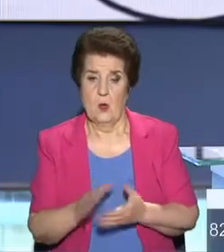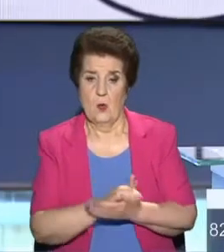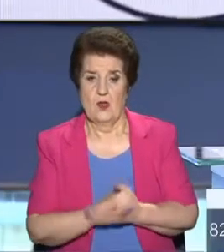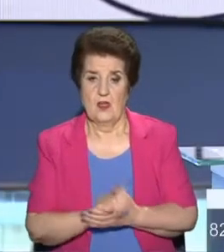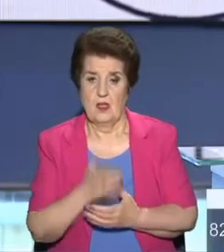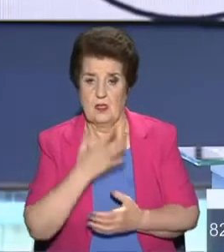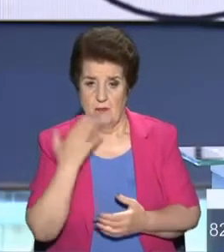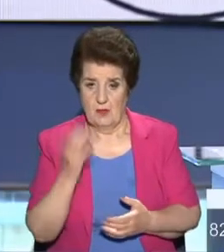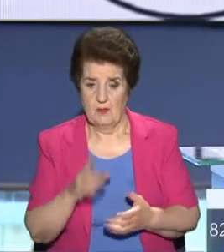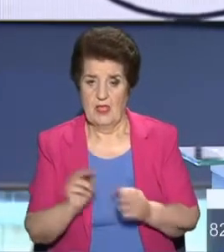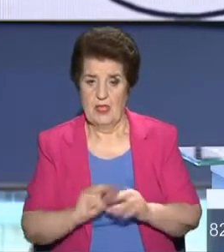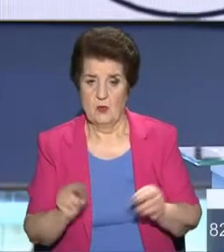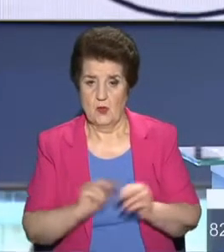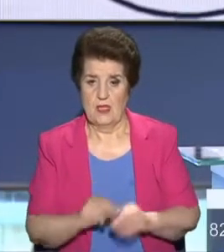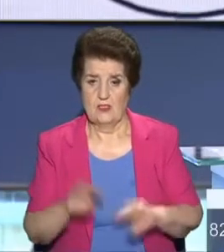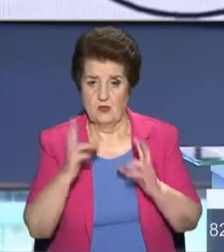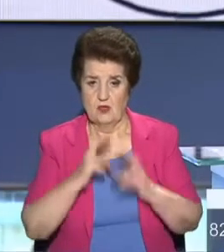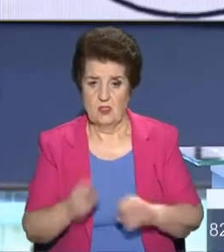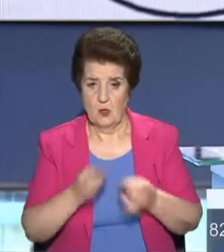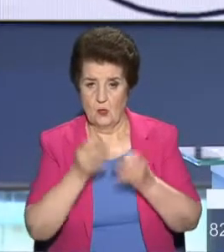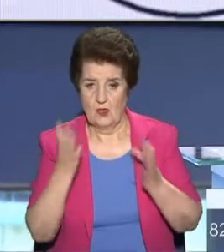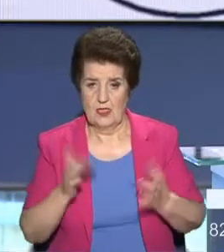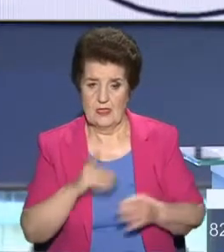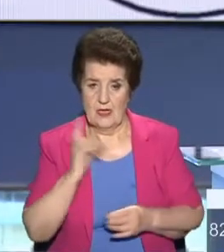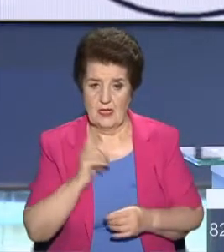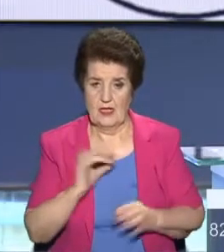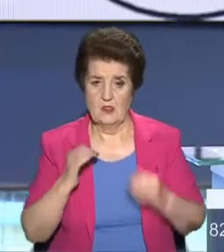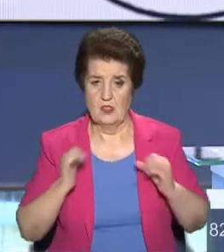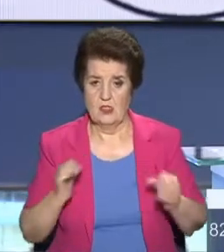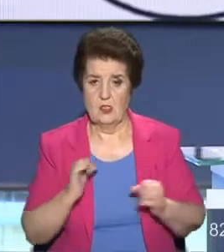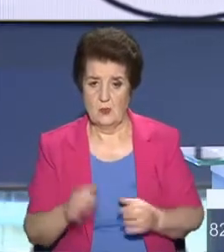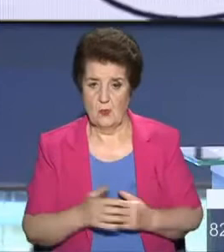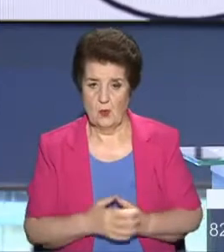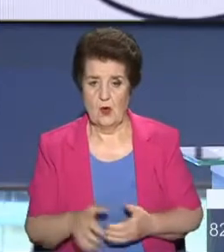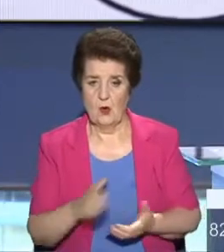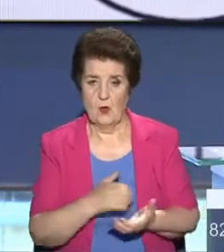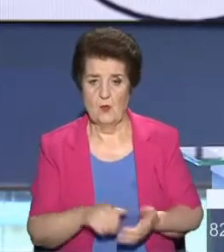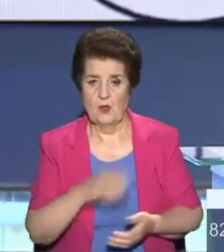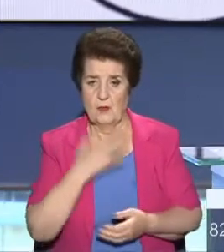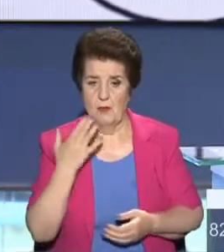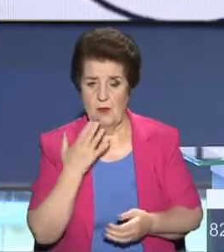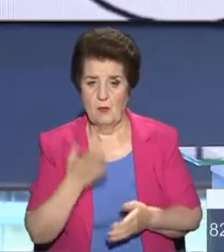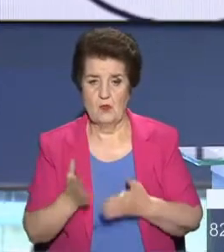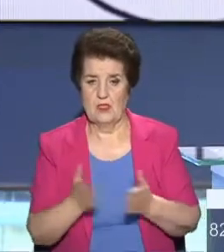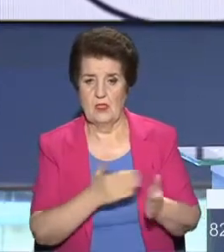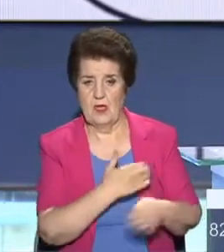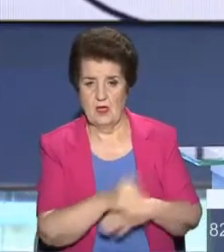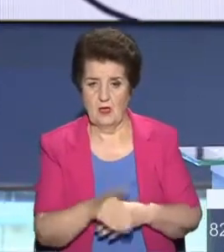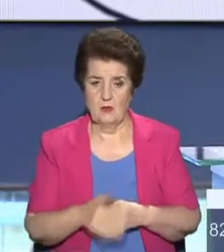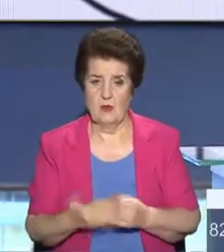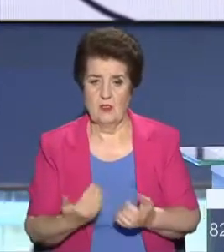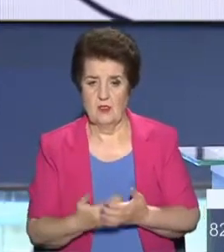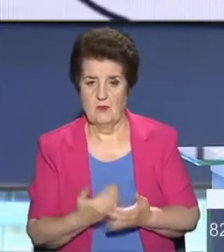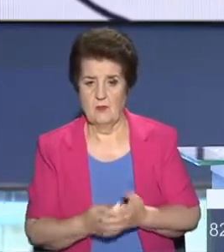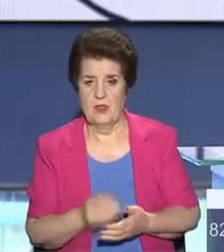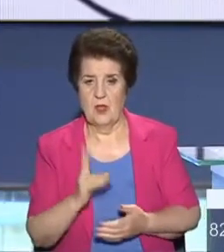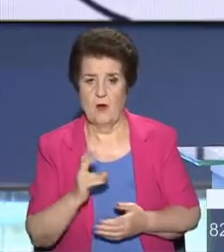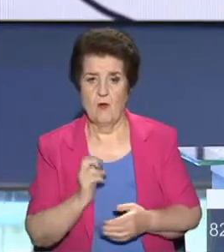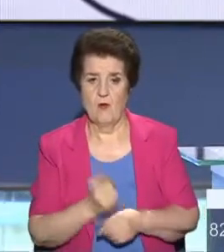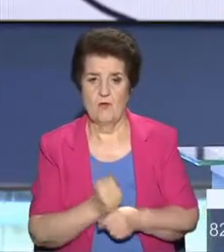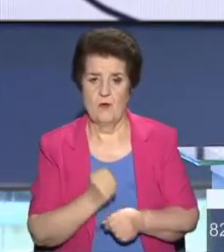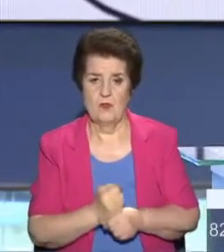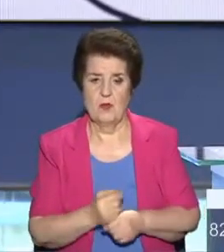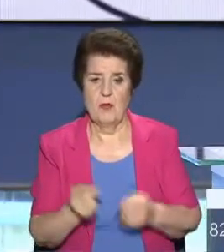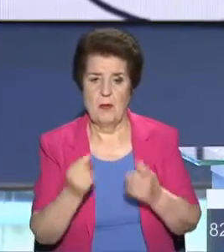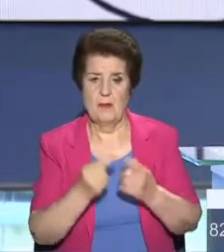mai multor domenii educație cercetare cultură tineret și sport dar și administrare comună pe mai multe segmente autostrăzi de exemplu Cum va funcționa mai